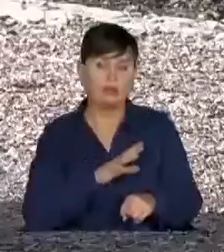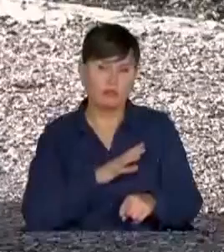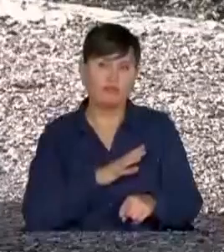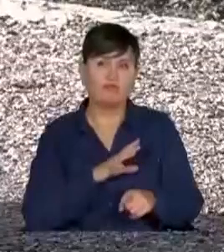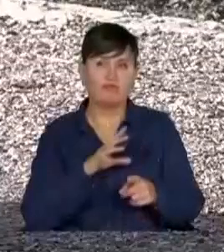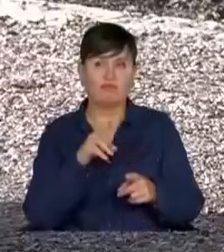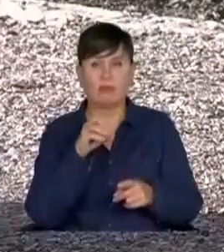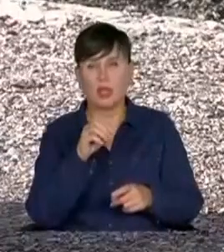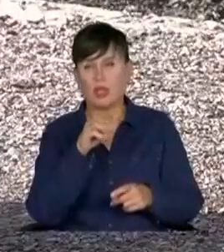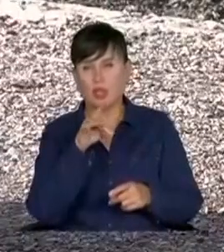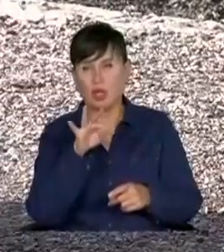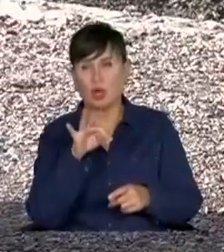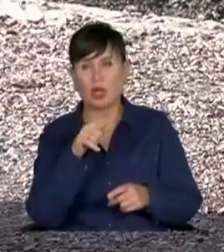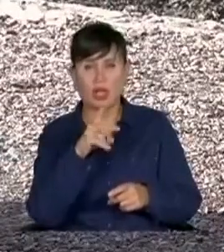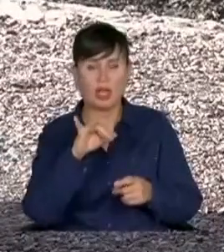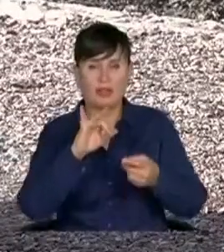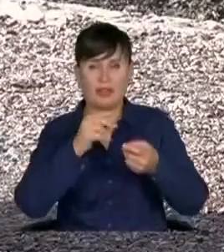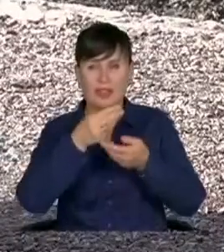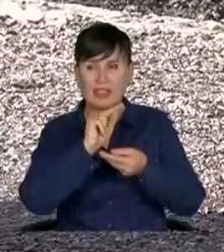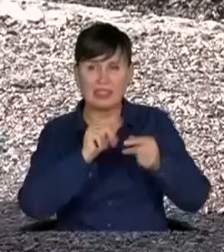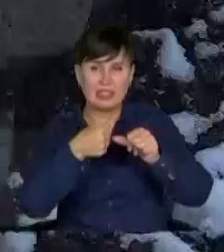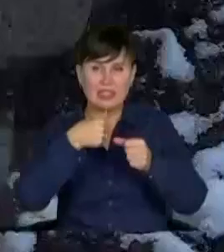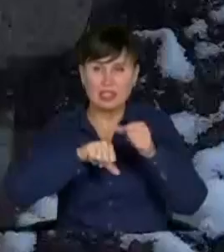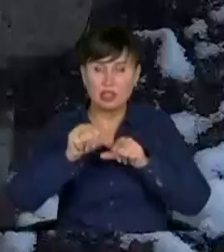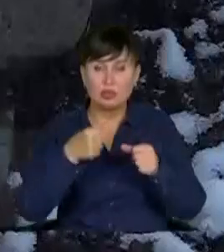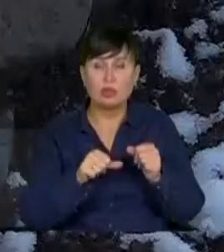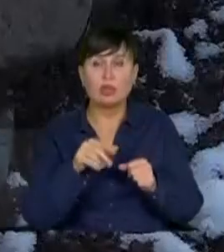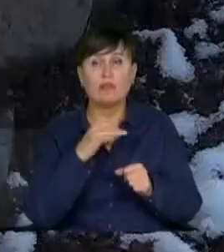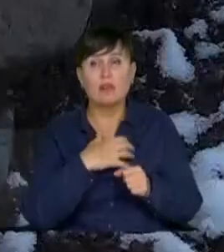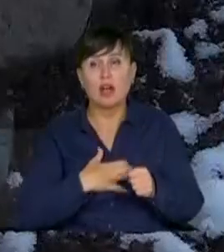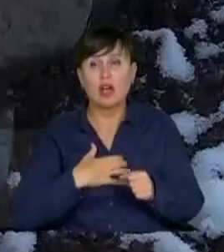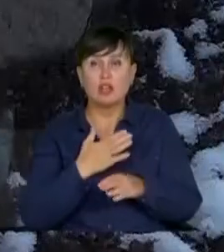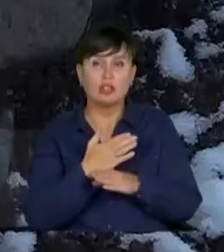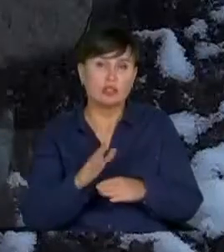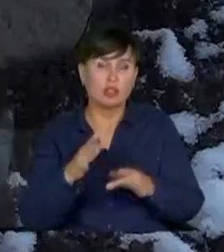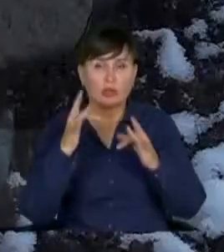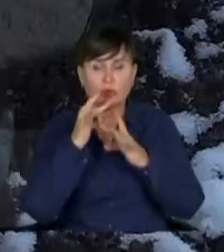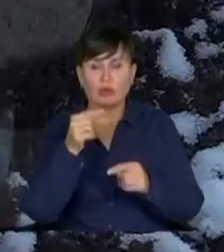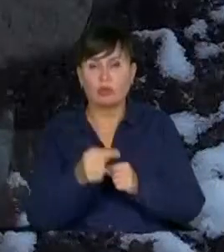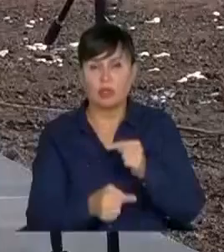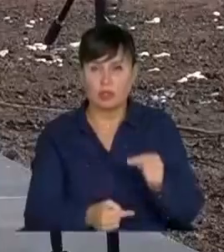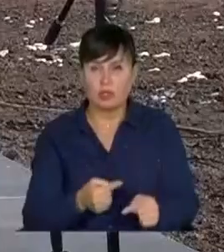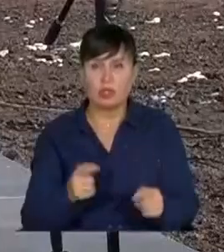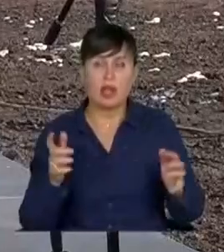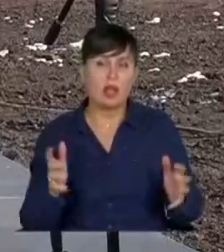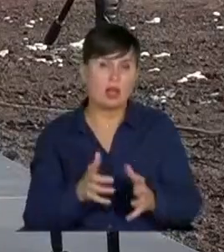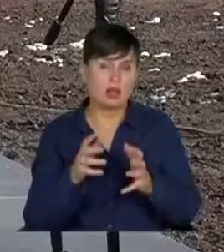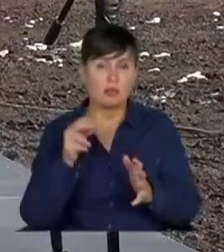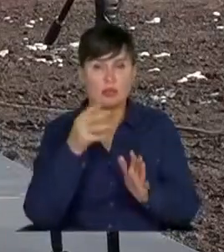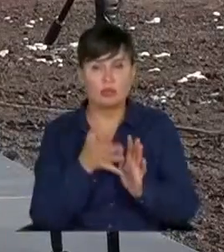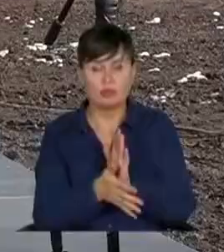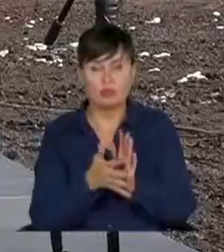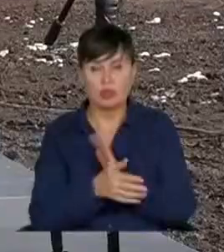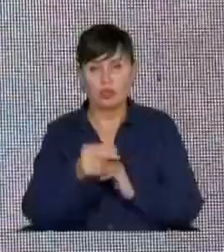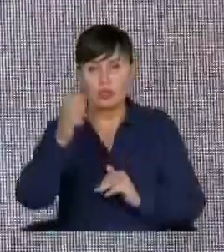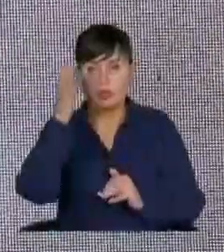петроглифами. Петроглифы являются не только свидетельством древних цивилизаций, но и важной частью культурного наследия предков, охраняемого и изучаемого